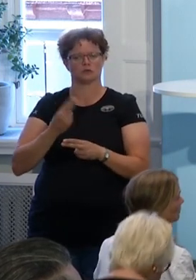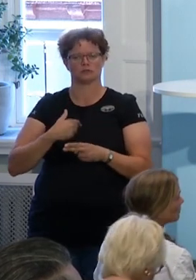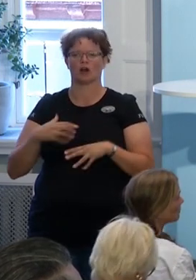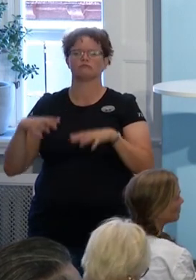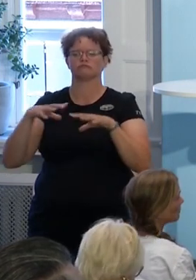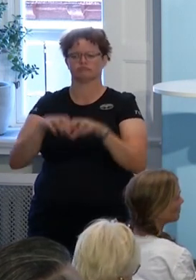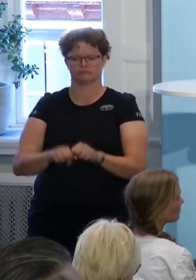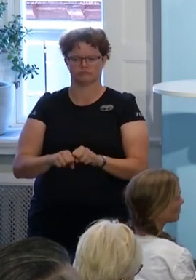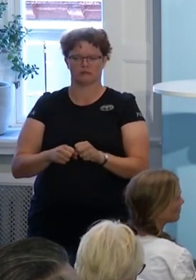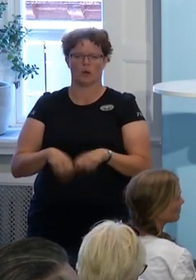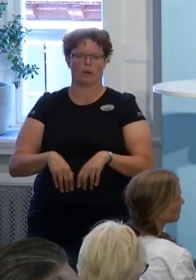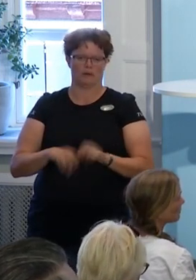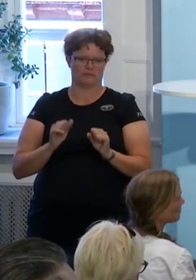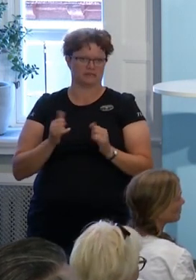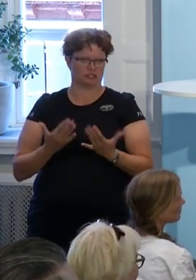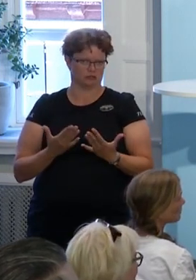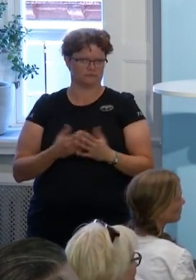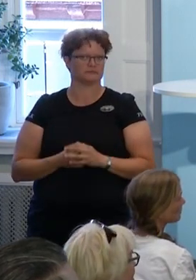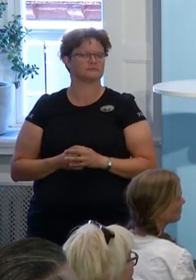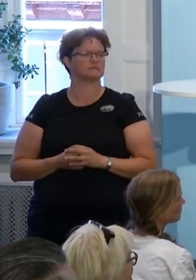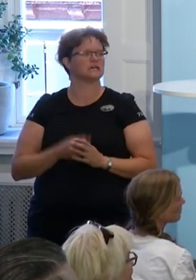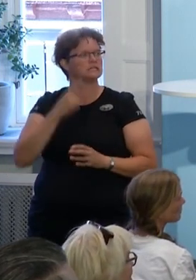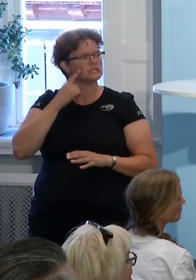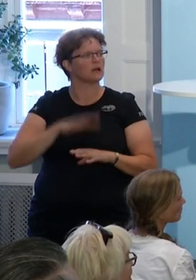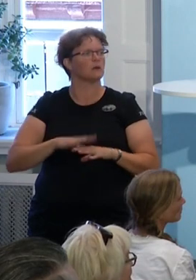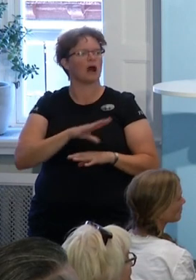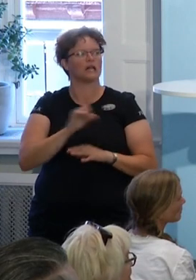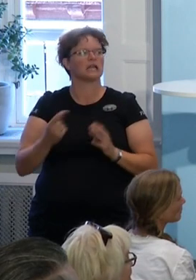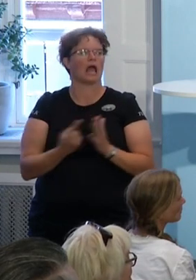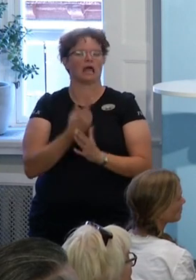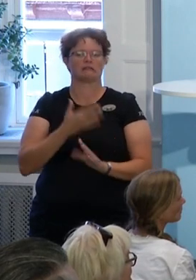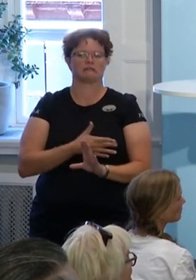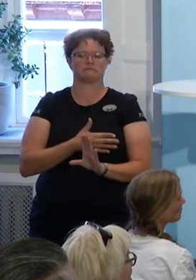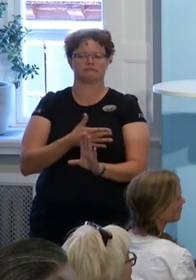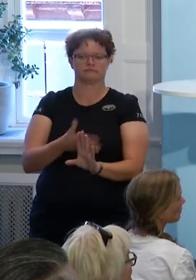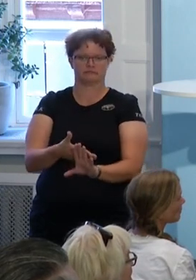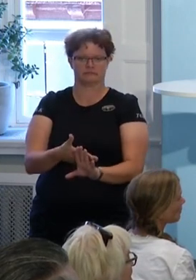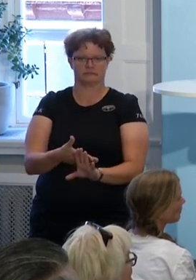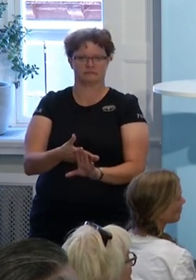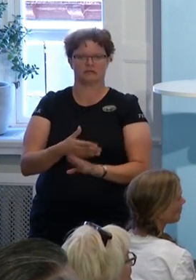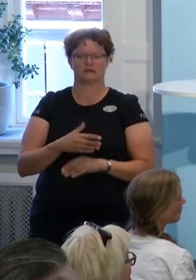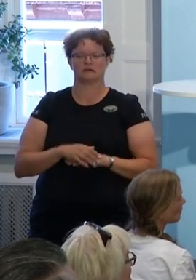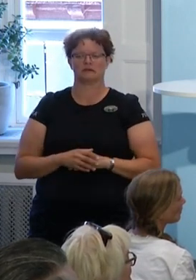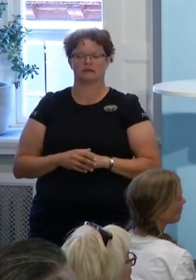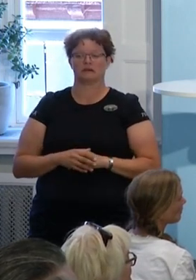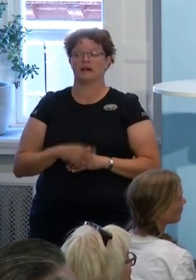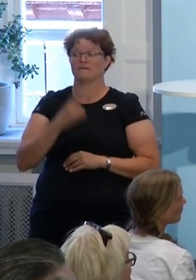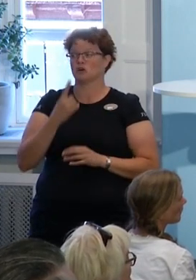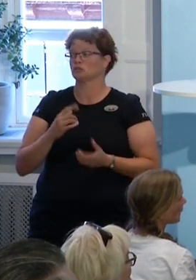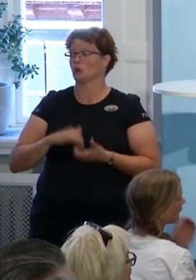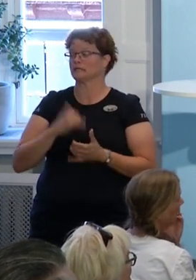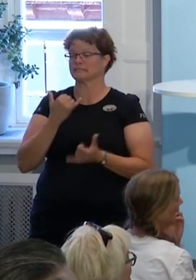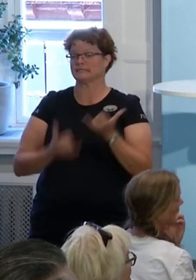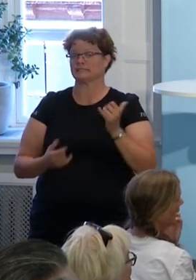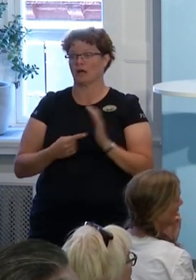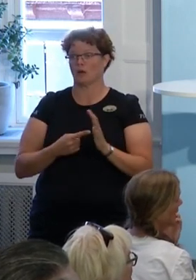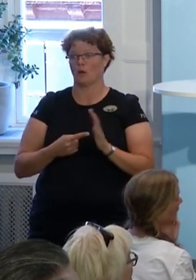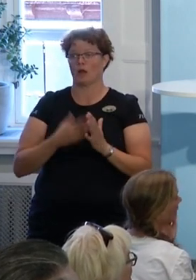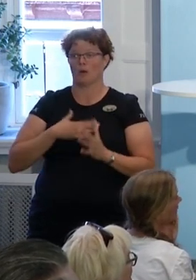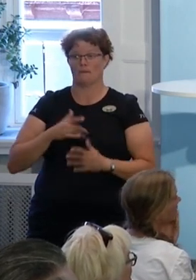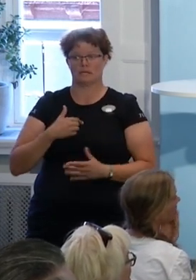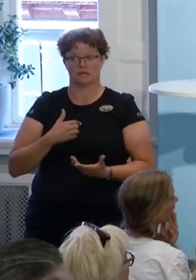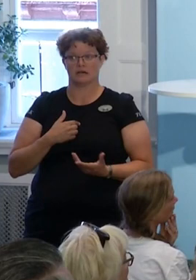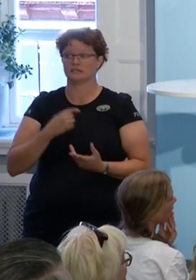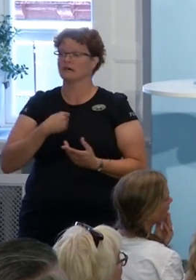uppgiften idag. Med tanke på allt som har inträffat. Och jag tror det är första och förhoppningsvis sista gången också som jag säger